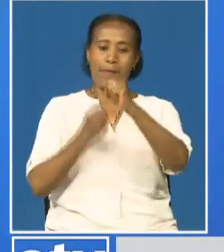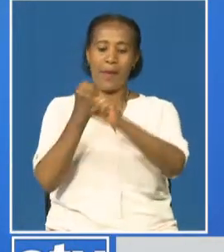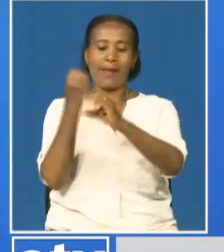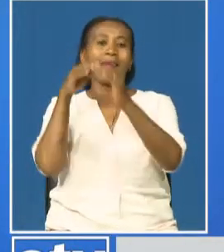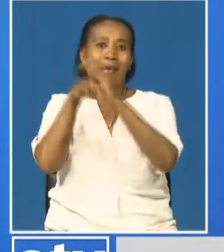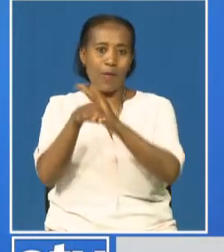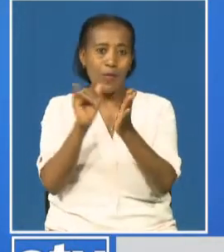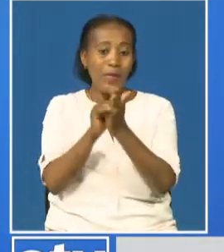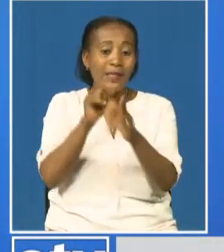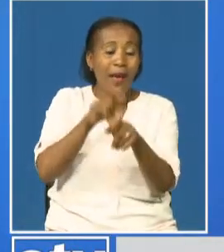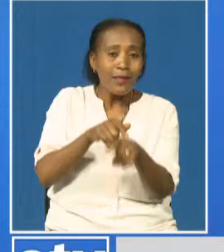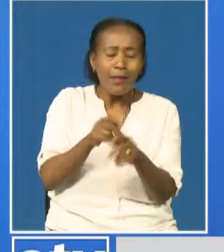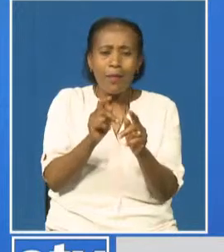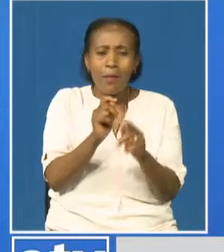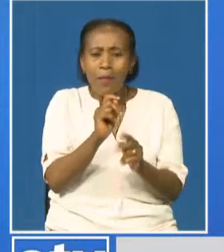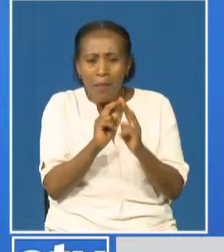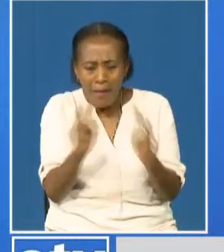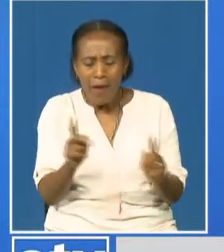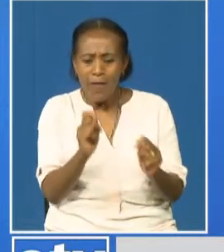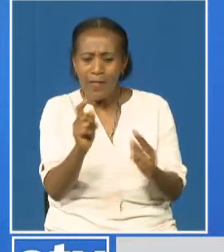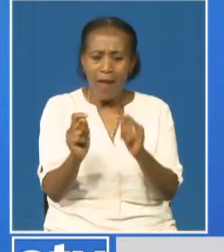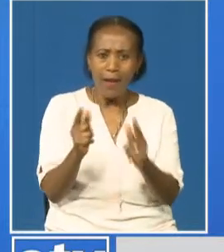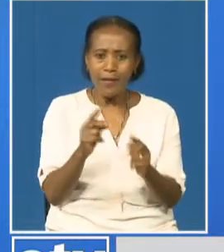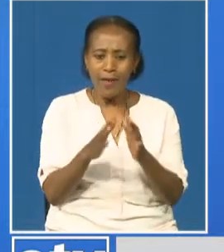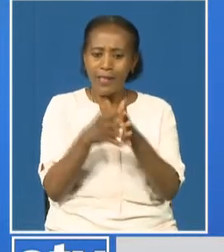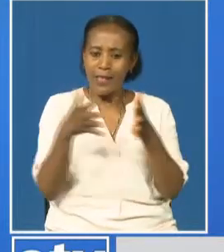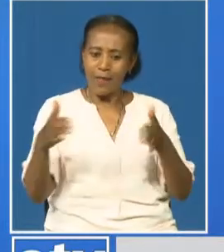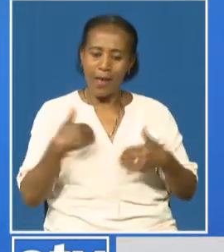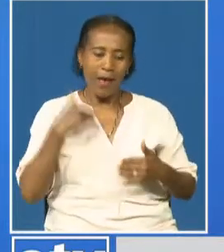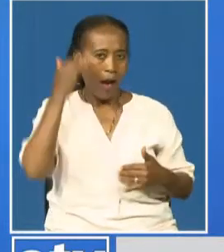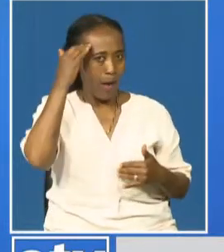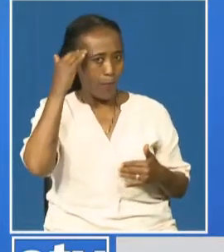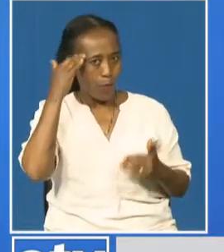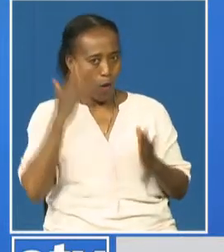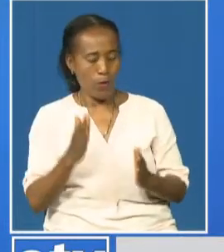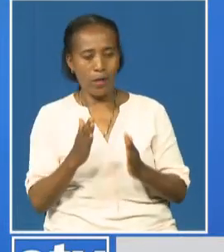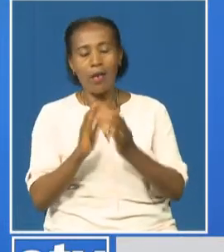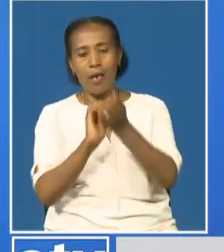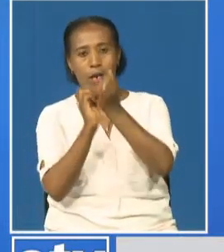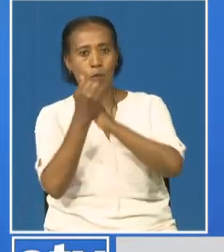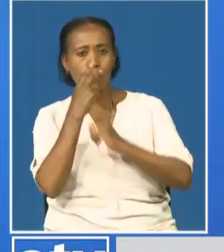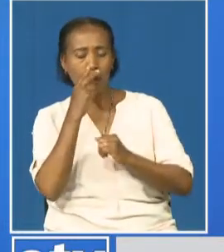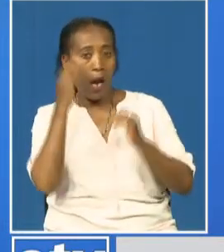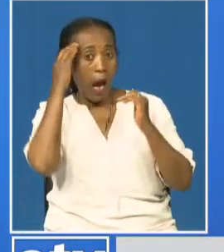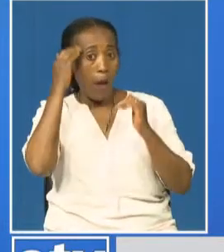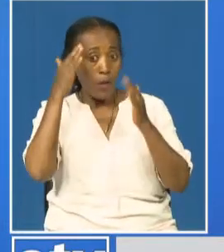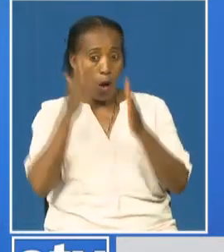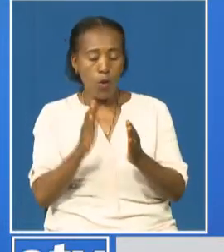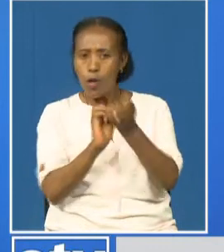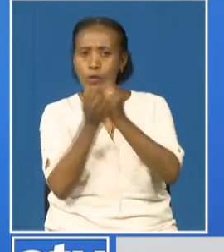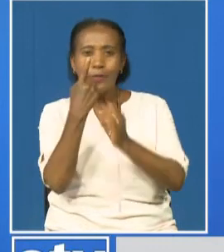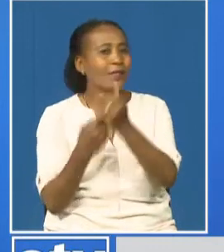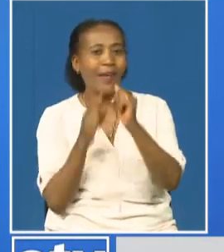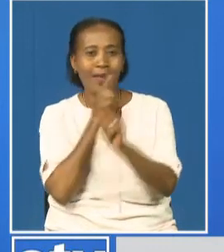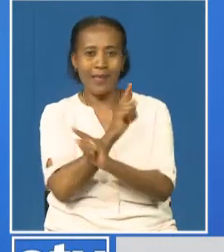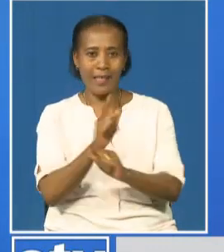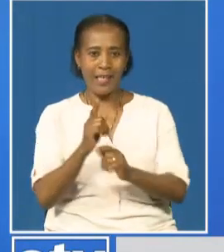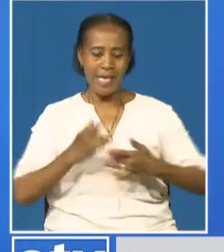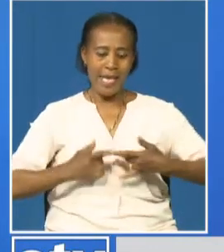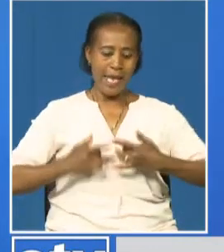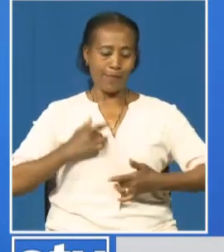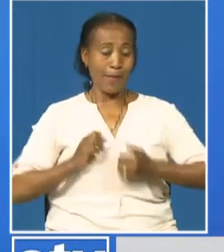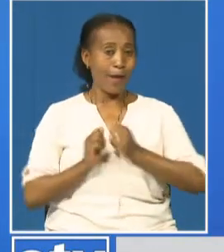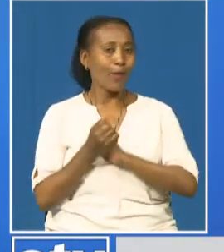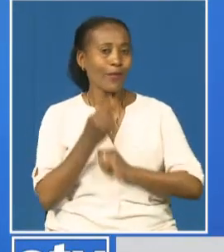ነው። በዛ ጊዜ በጣም ፈጣንና ሰፋ ያለ አምሮዊ ለውጥ ይታያል። አምራዊ ለውጥ ብቻ አይደለም የስሜት